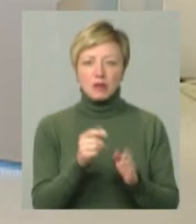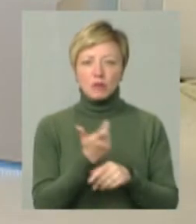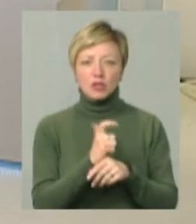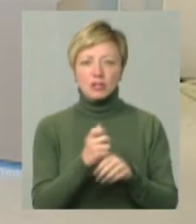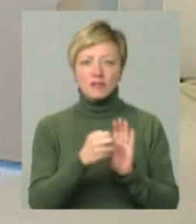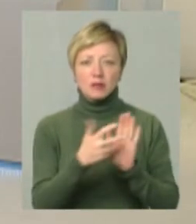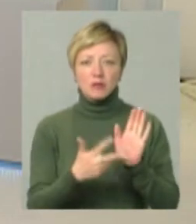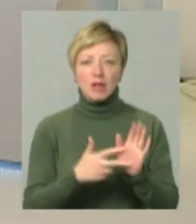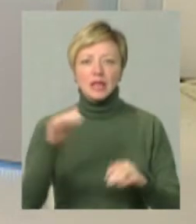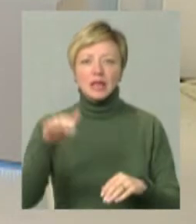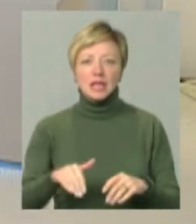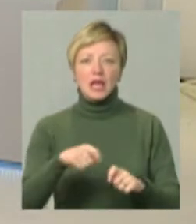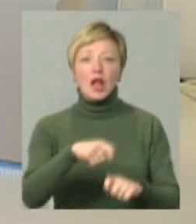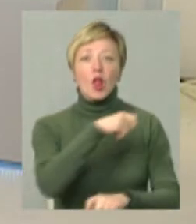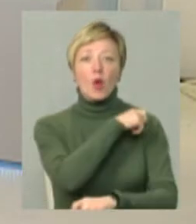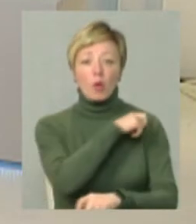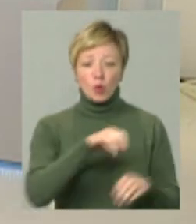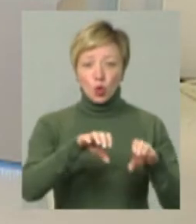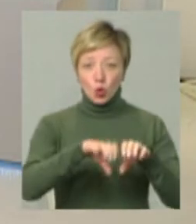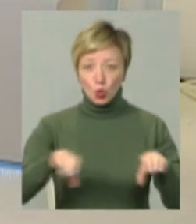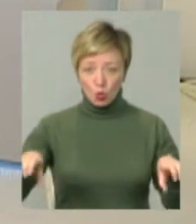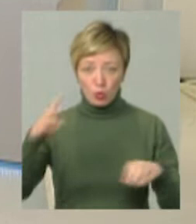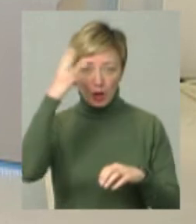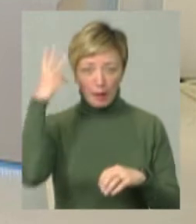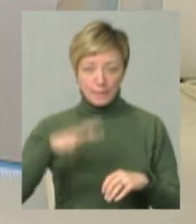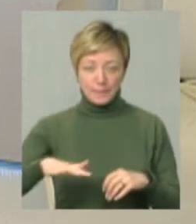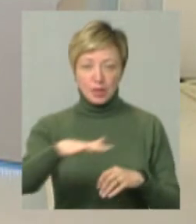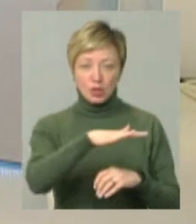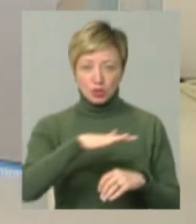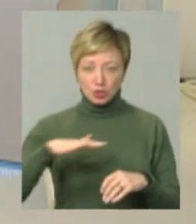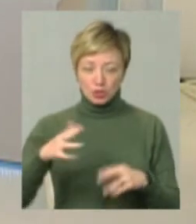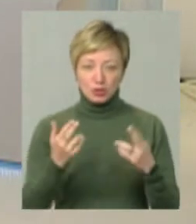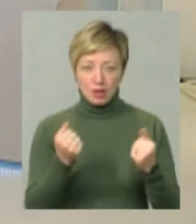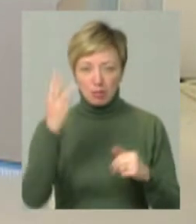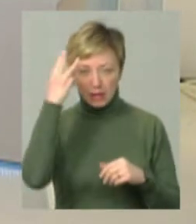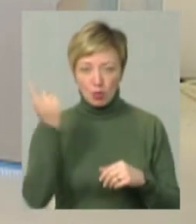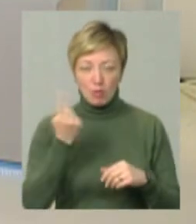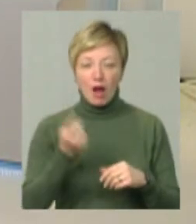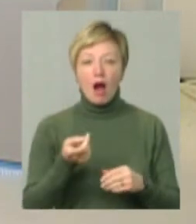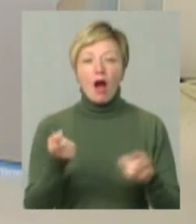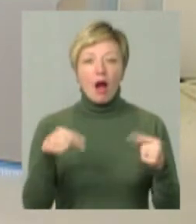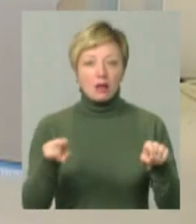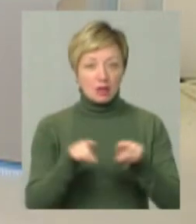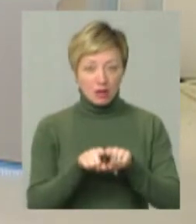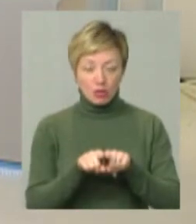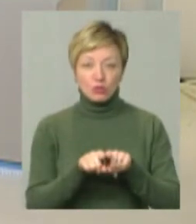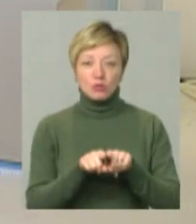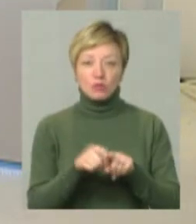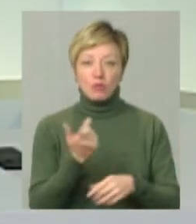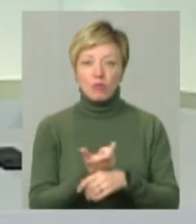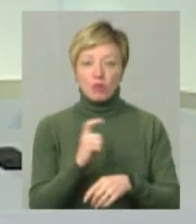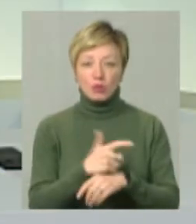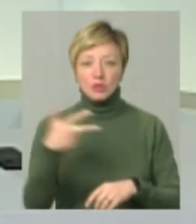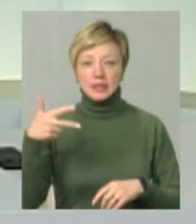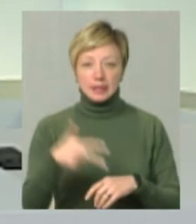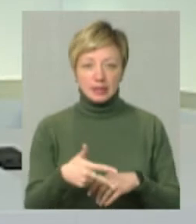ніж 18 тисяч кілометрів. Це а також, на Хмельниччині, так? Так, Хмельницької області. А також